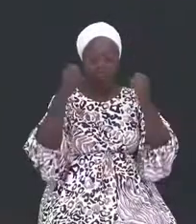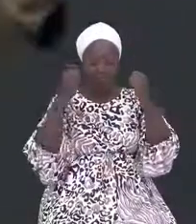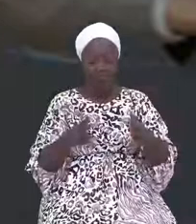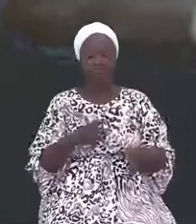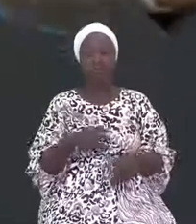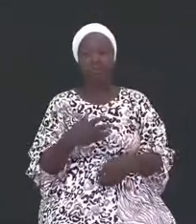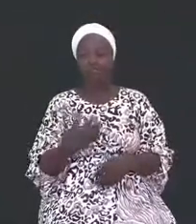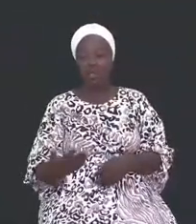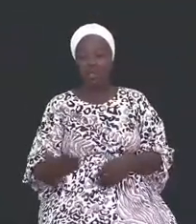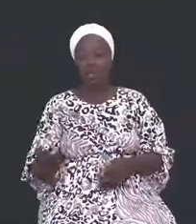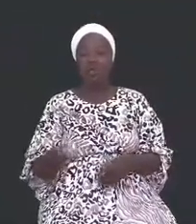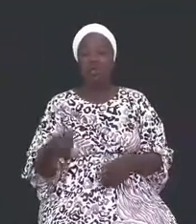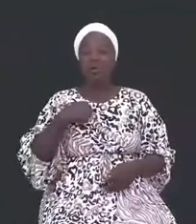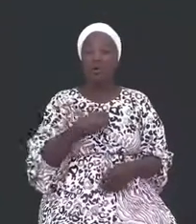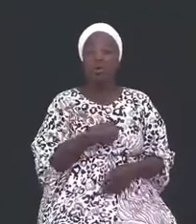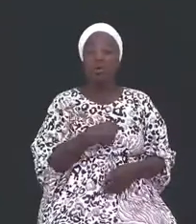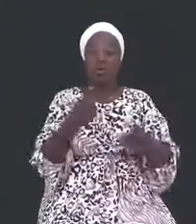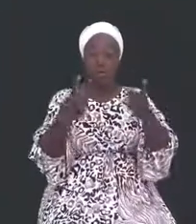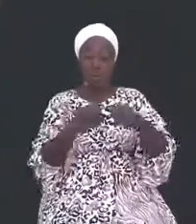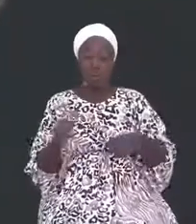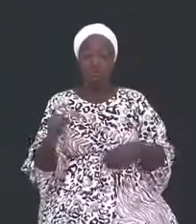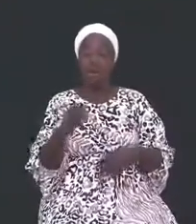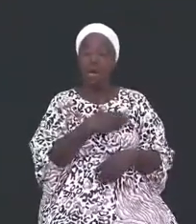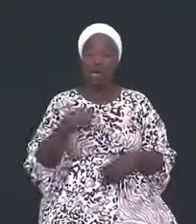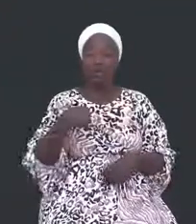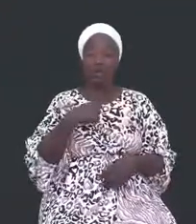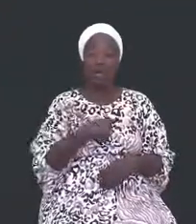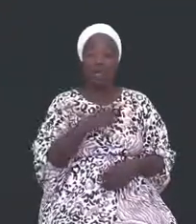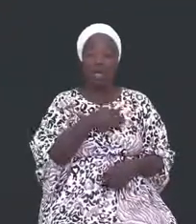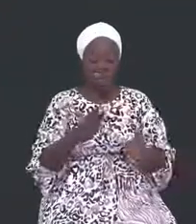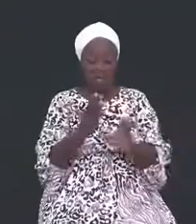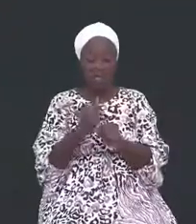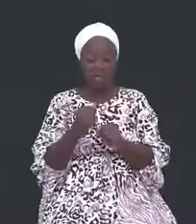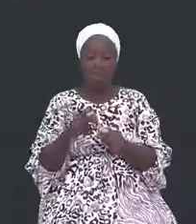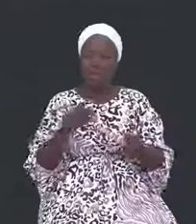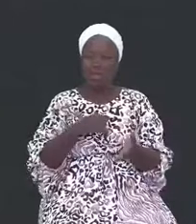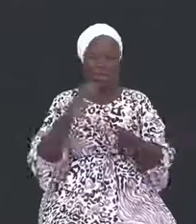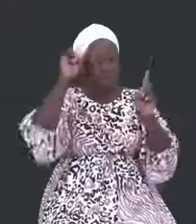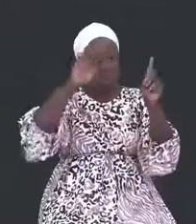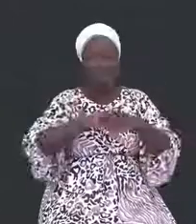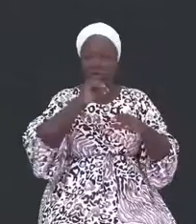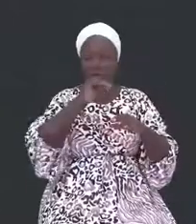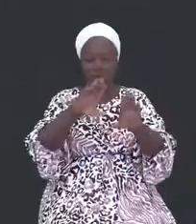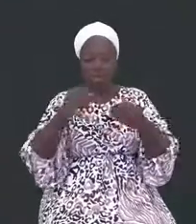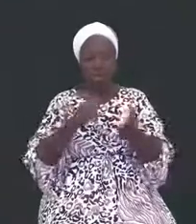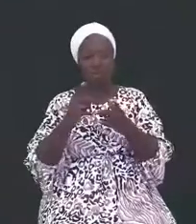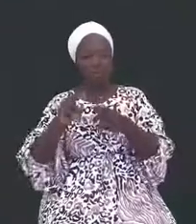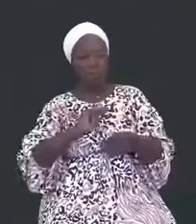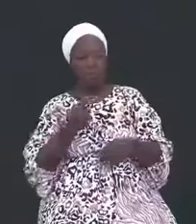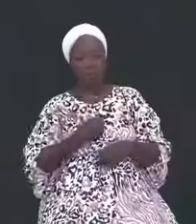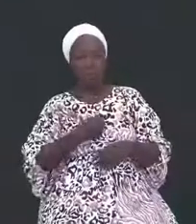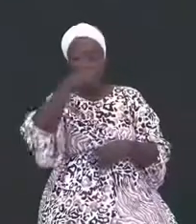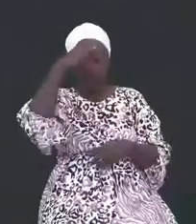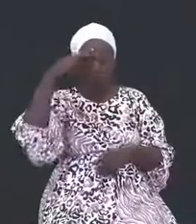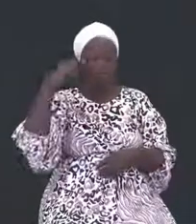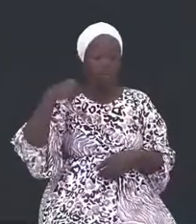communautaire. Pourquoi nous venons et nous sommes sauvés? Non, il ne le donne pas à tous sur la base que